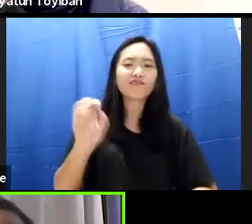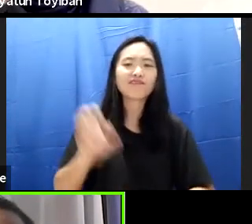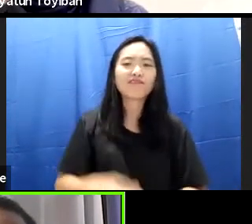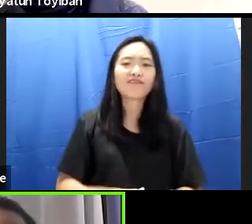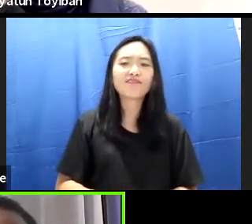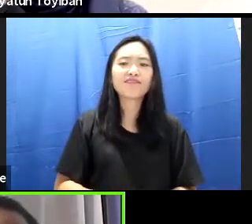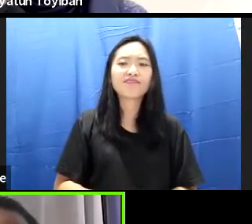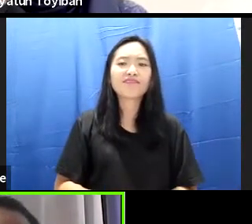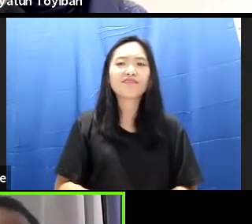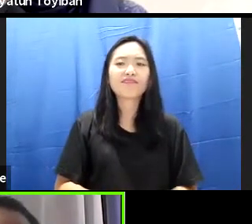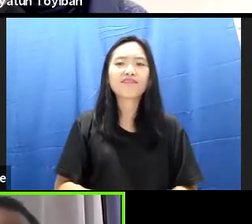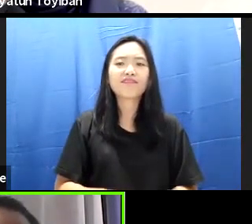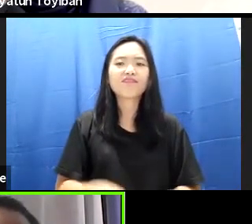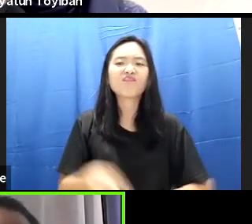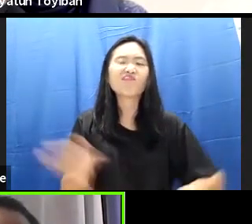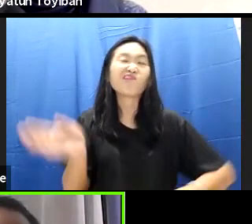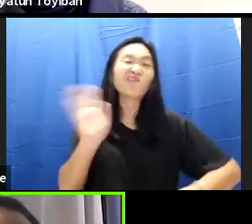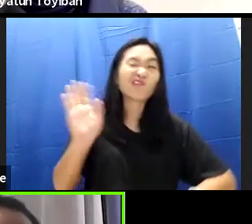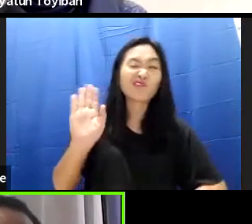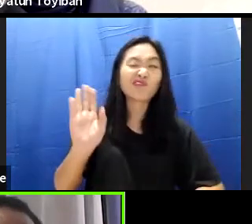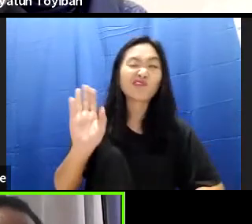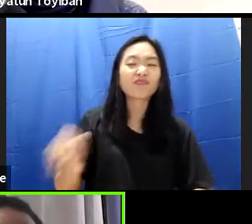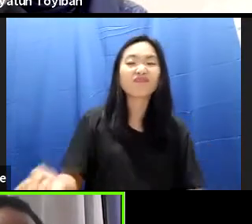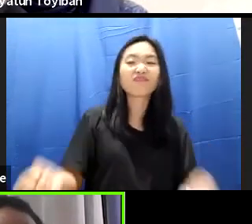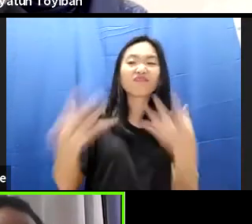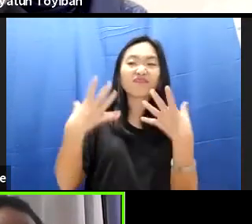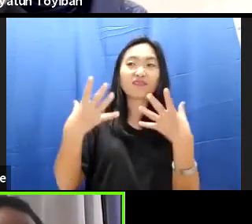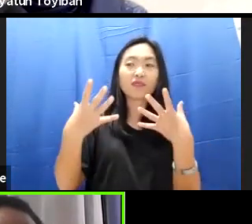terlalu kelihatan ya misalnya,